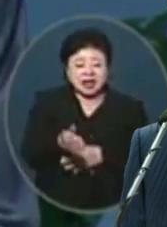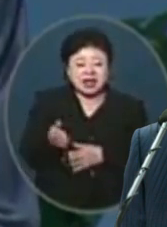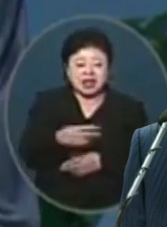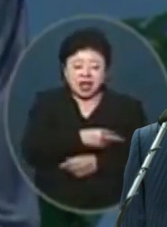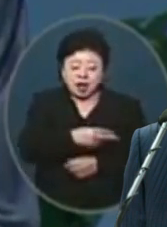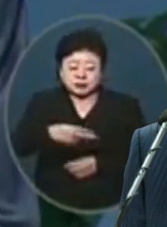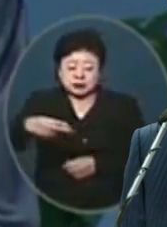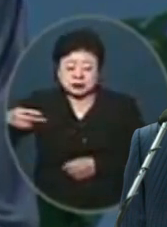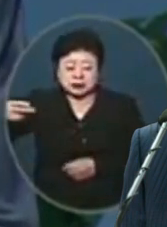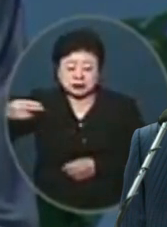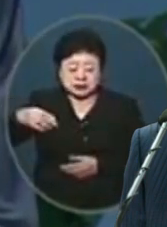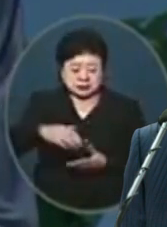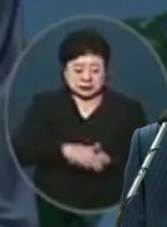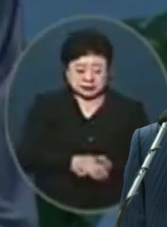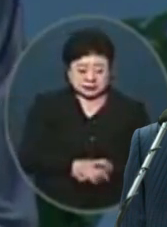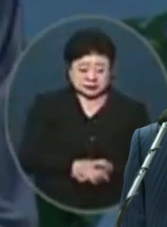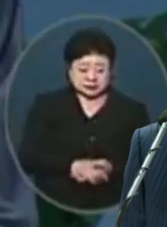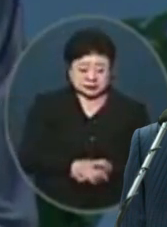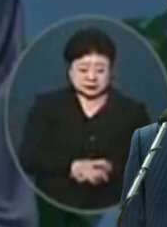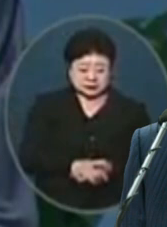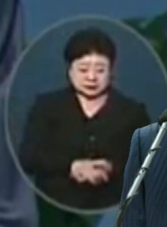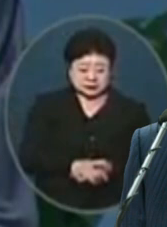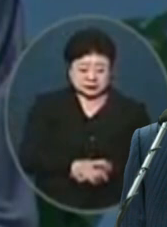해변에 헤엄쳐서 나왔어.